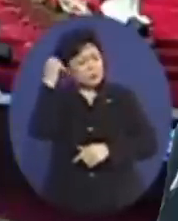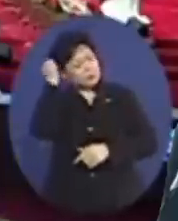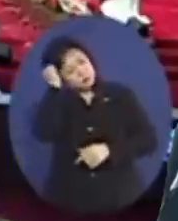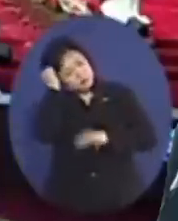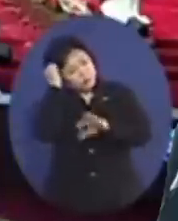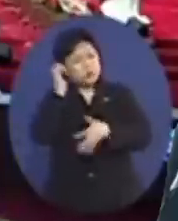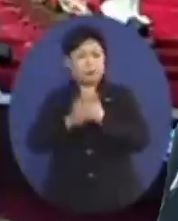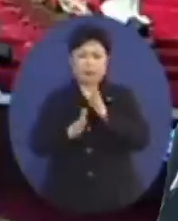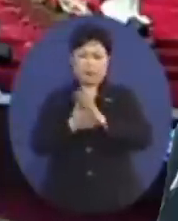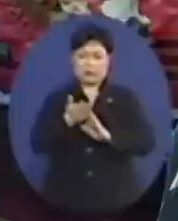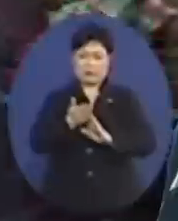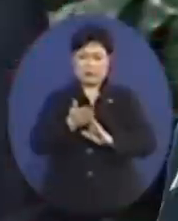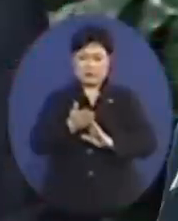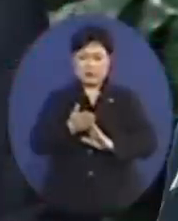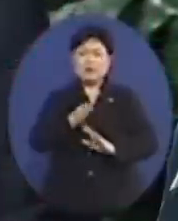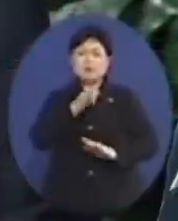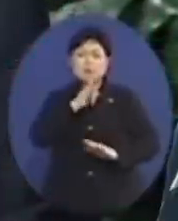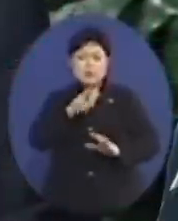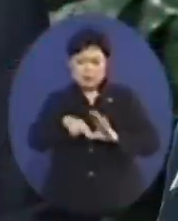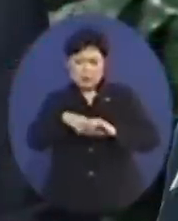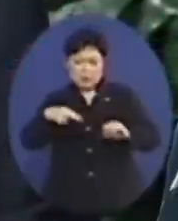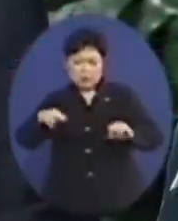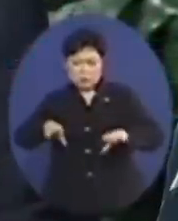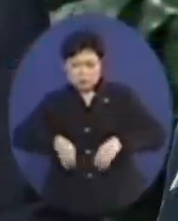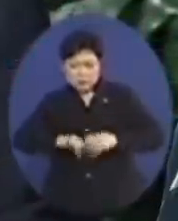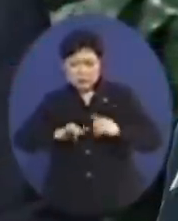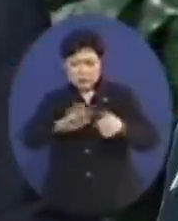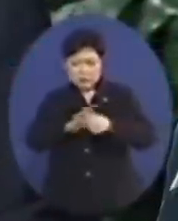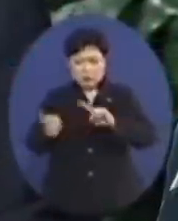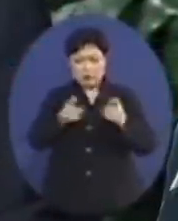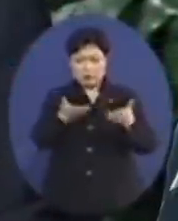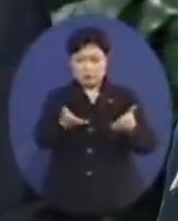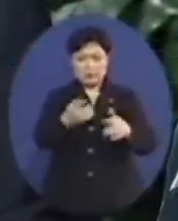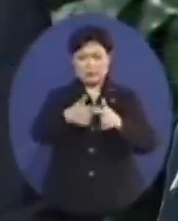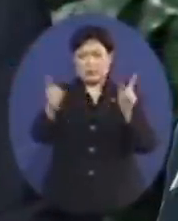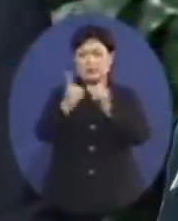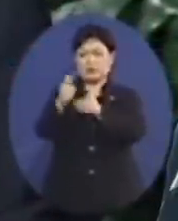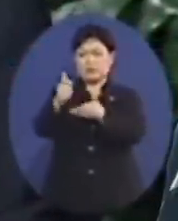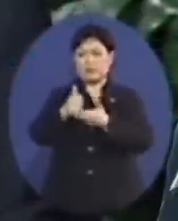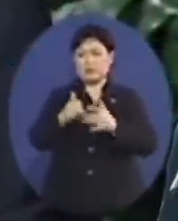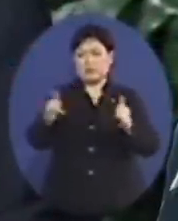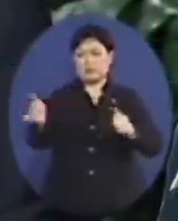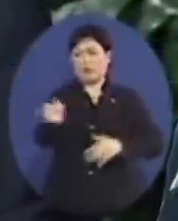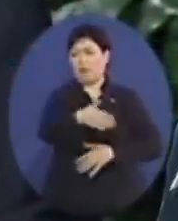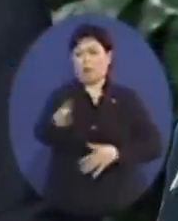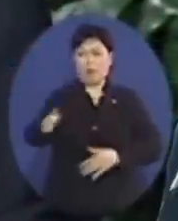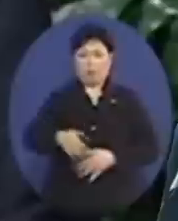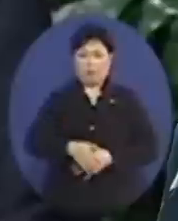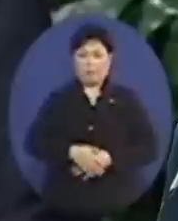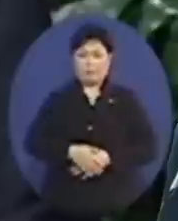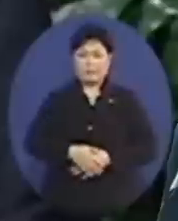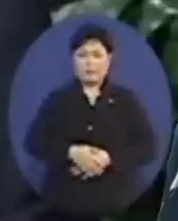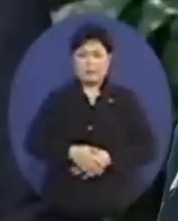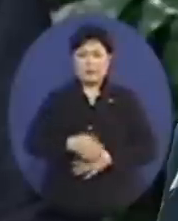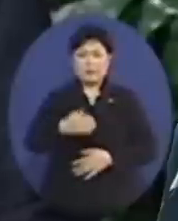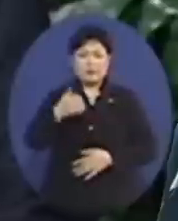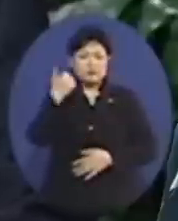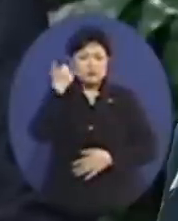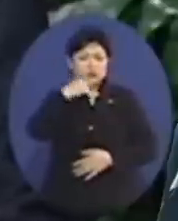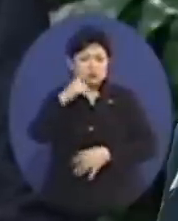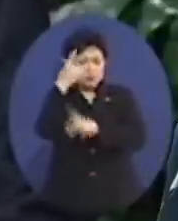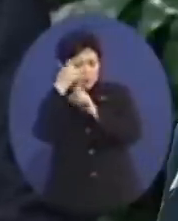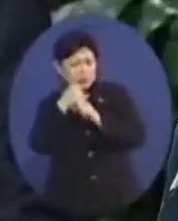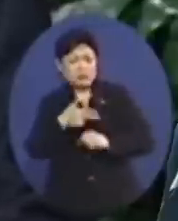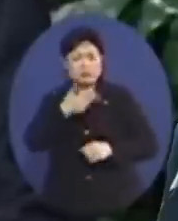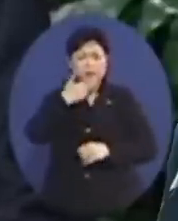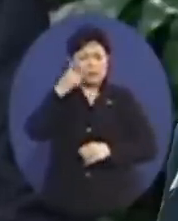헐벗고 굶주린 사람을 치료해 주었으나 아무도 예수님을 영접할 사람이 없고 아무도 의지할 데 없었습니다. 머리